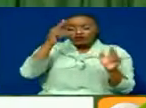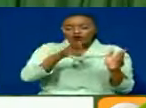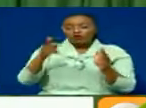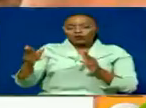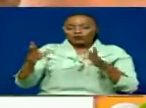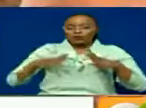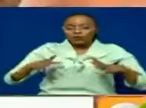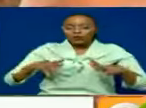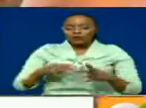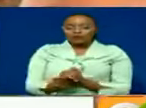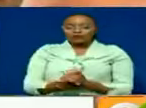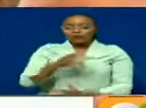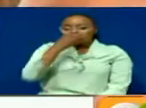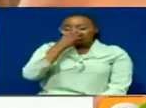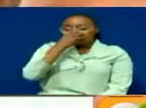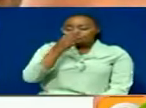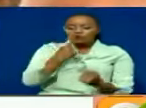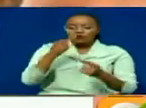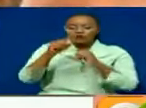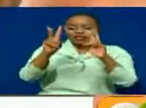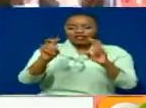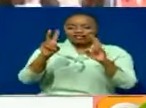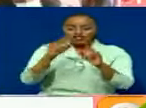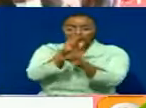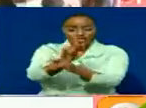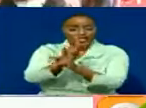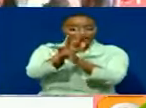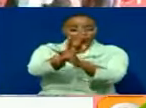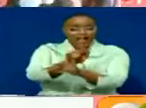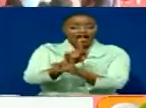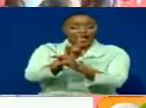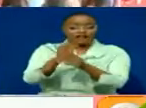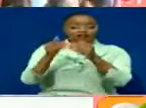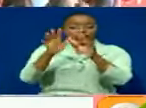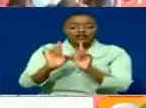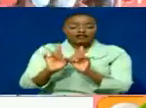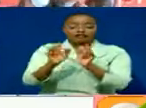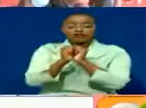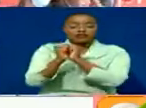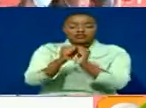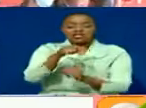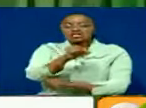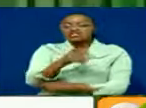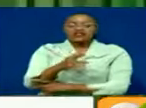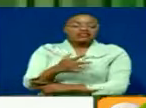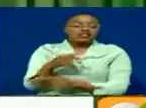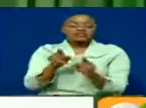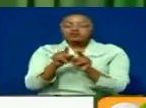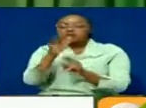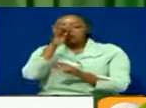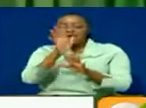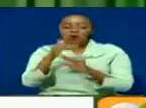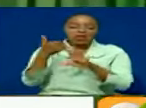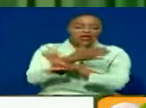ordinary citizens. Japo Ruto aligusia swala hilo kwa makini, viongozi walioandamana naye hawakupapasa. The